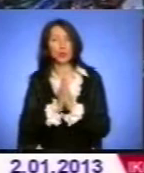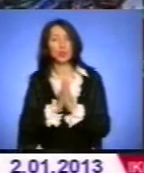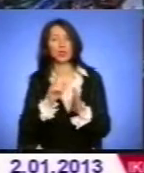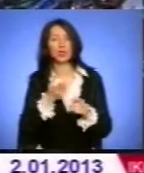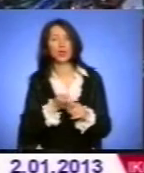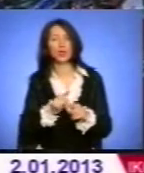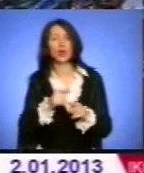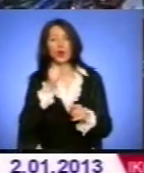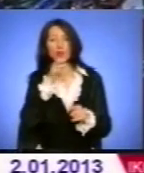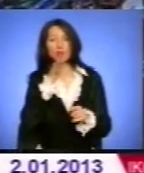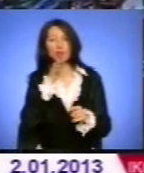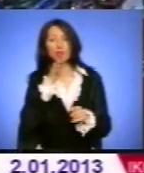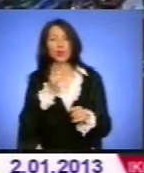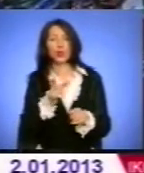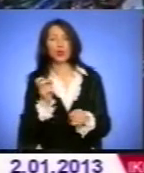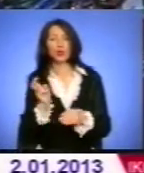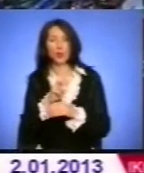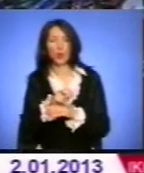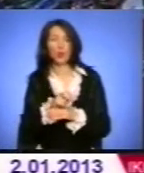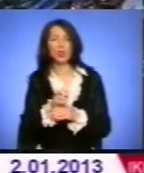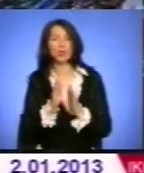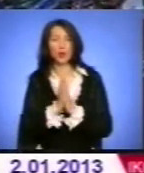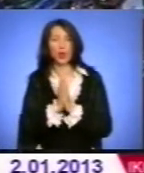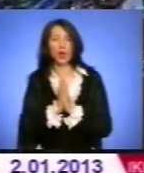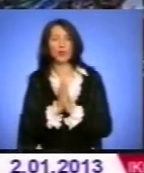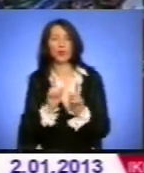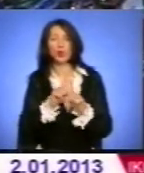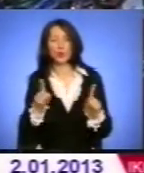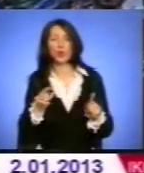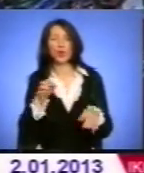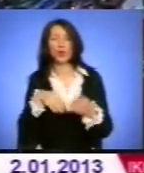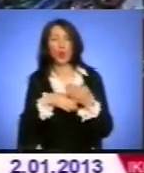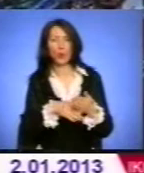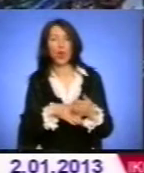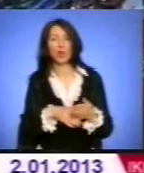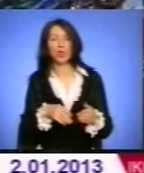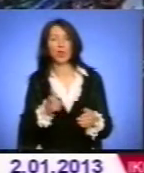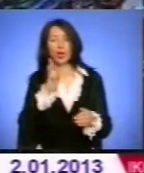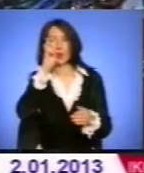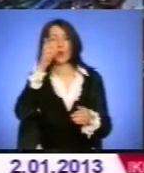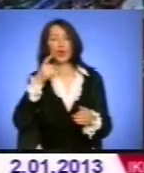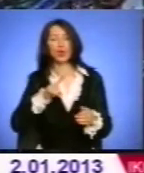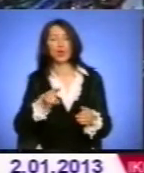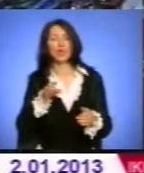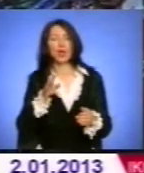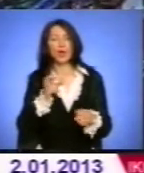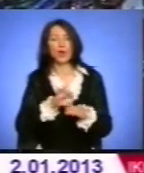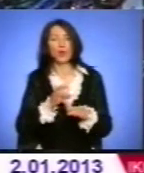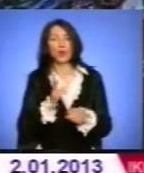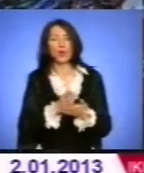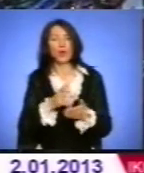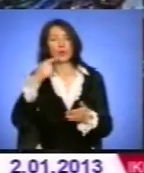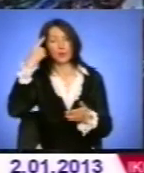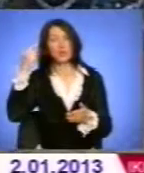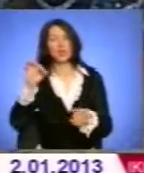Особливо допомагає Богородиця Манявська хворим, які мають душевно-психічні розлади, депресію, епілепсію, а також